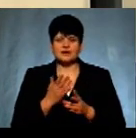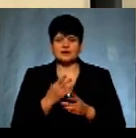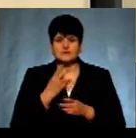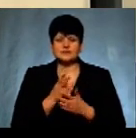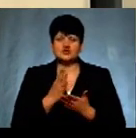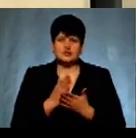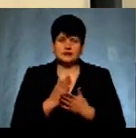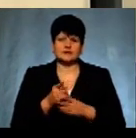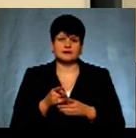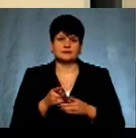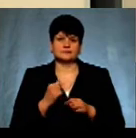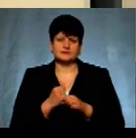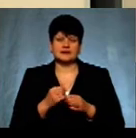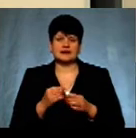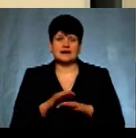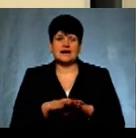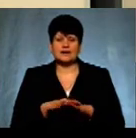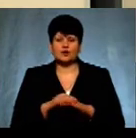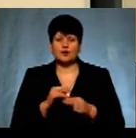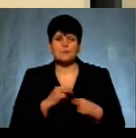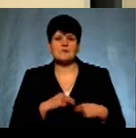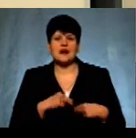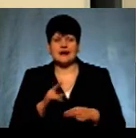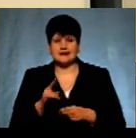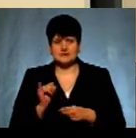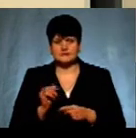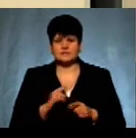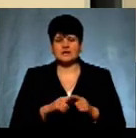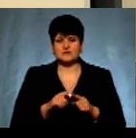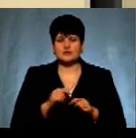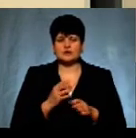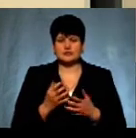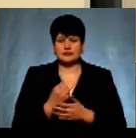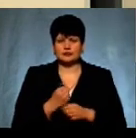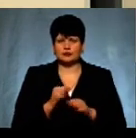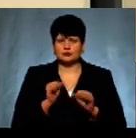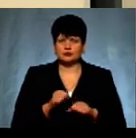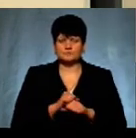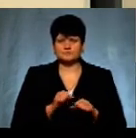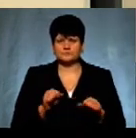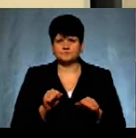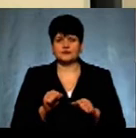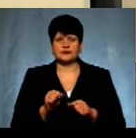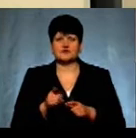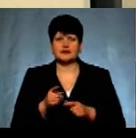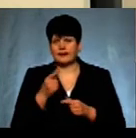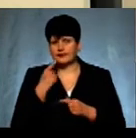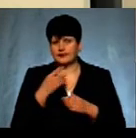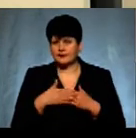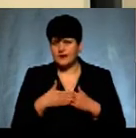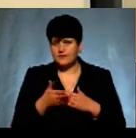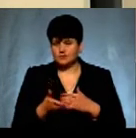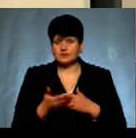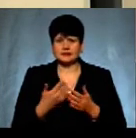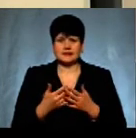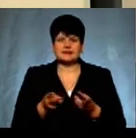вакансії на ринку праці, тобто можливість людини на ринку праці швидко знайти роботу, чи в неї тривалий період пошуку роботи, чи вона тільки недавно,